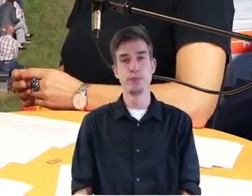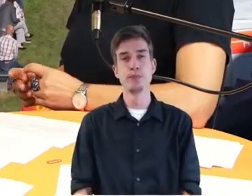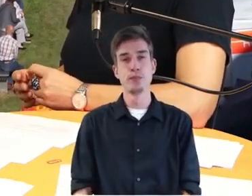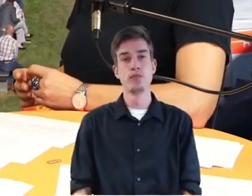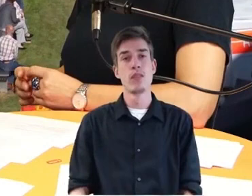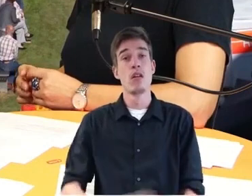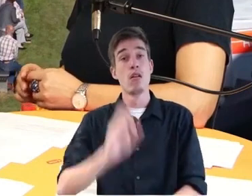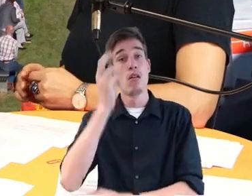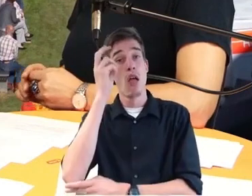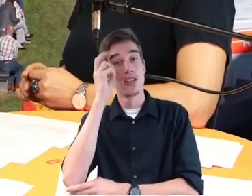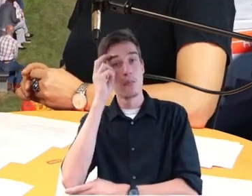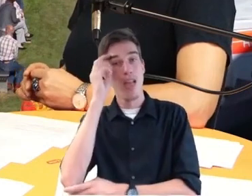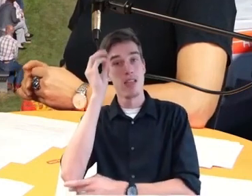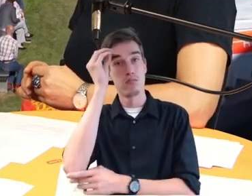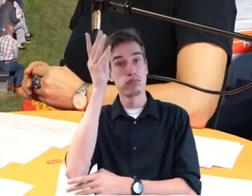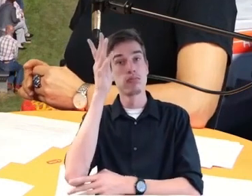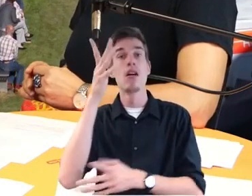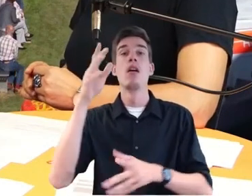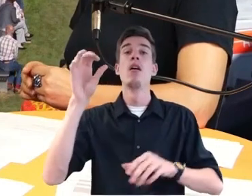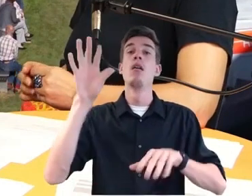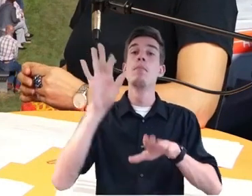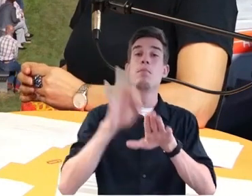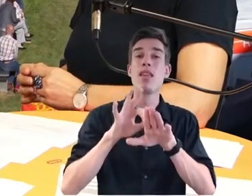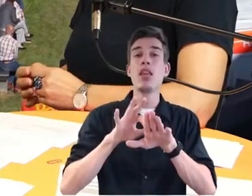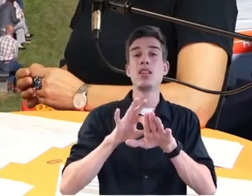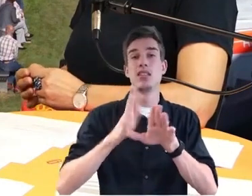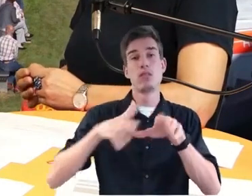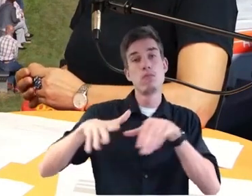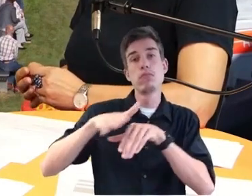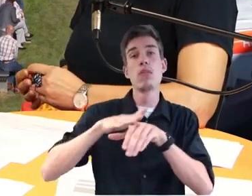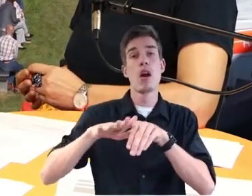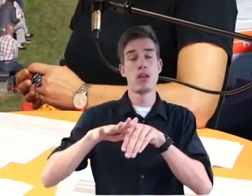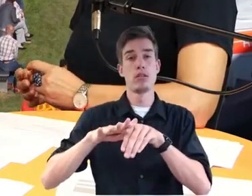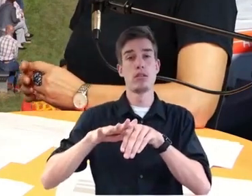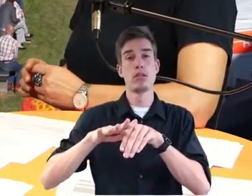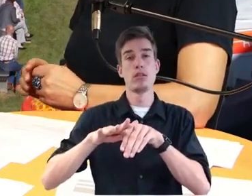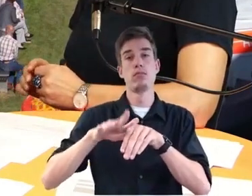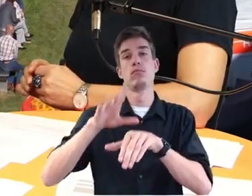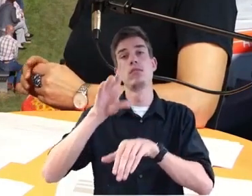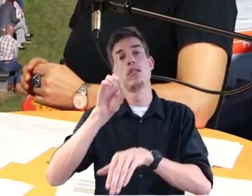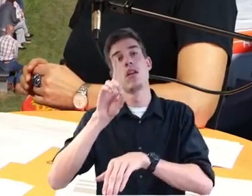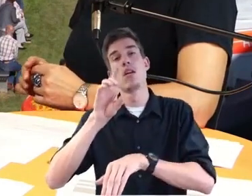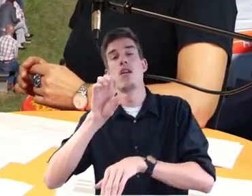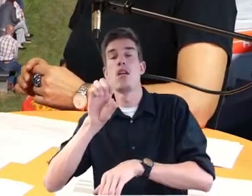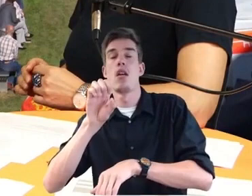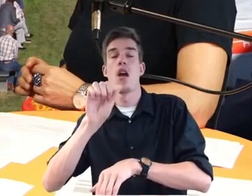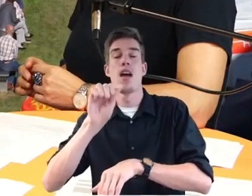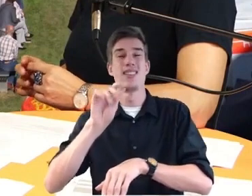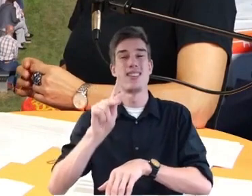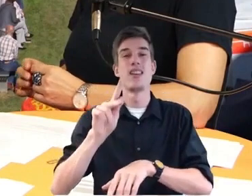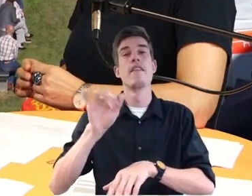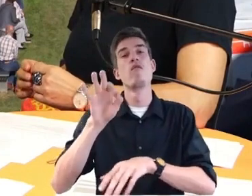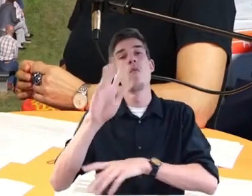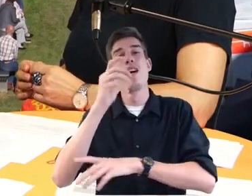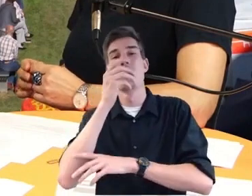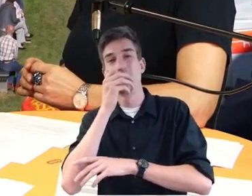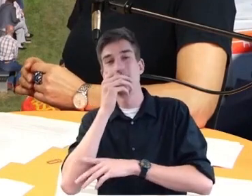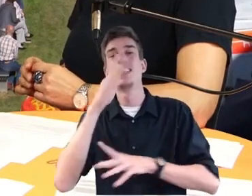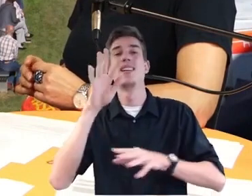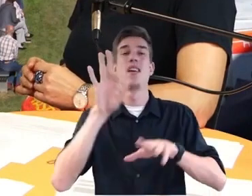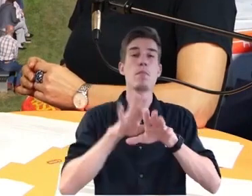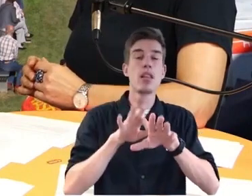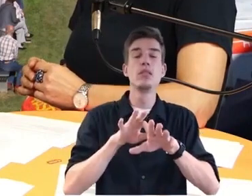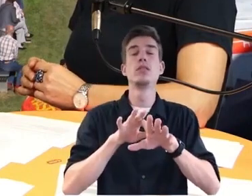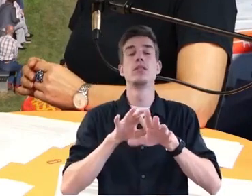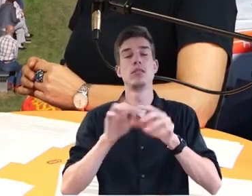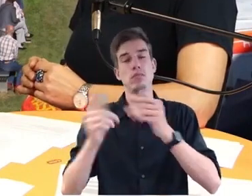Experten aus medizinischen Fachgesellschaften, nämlich der DGAI, der Deutschen Gesellschaft für Anästhesie und Intensivmedizin, und